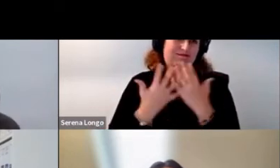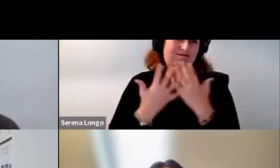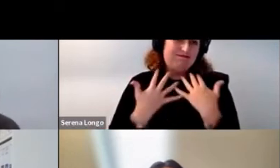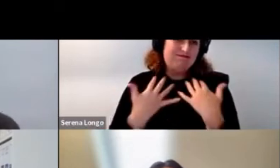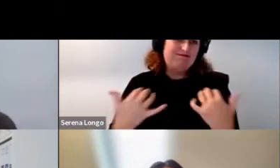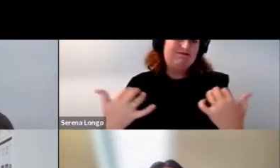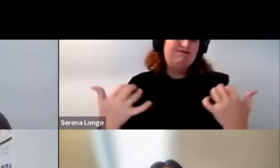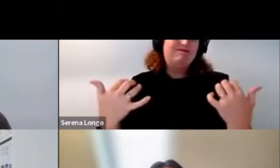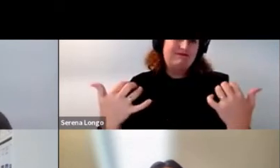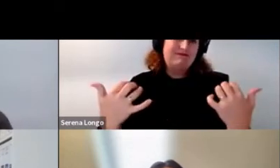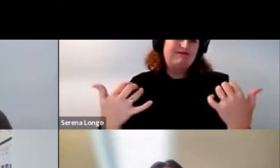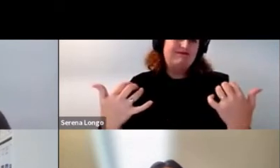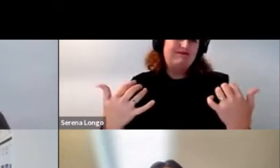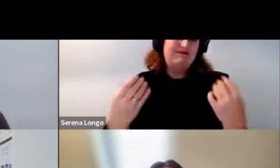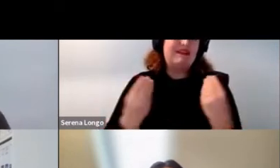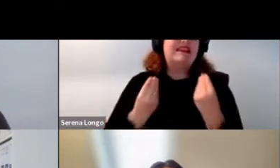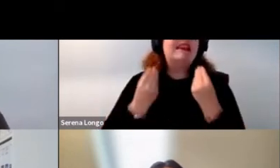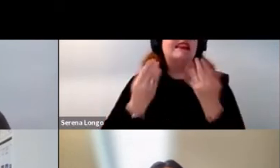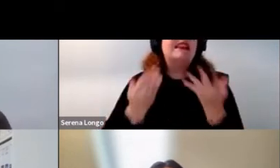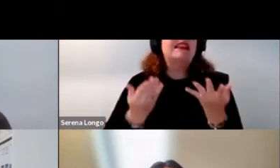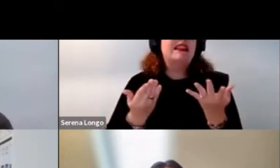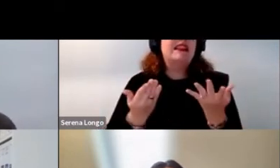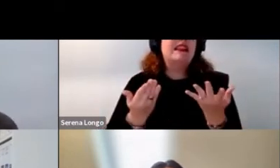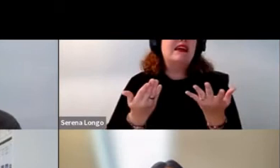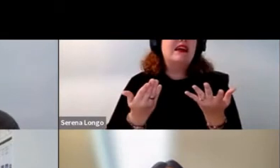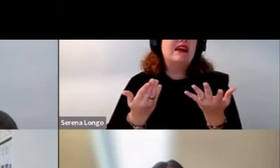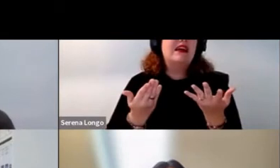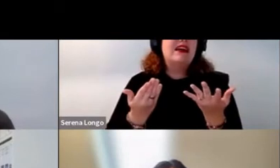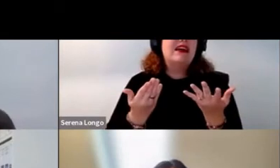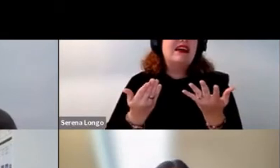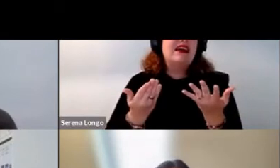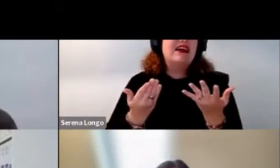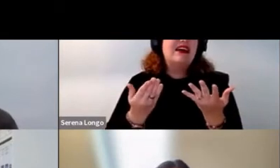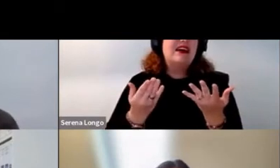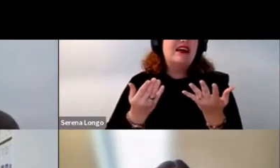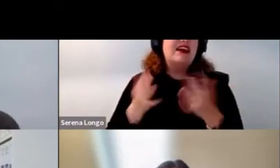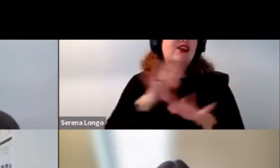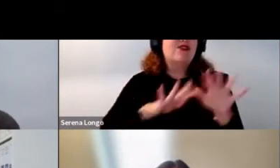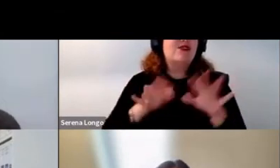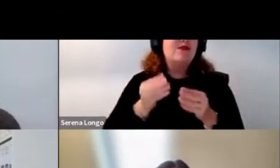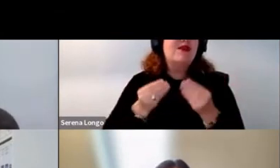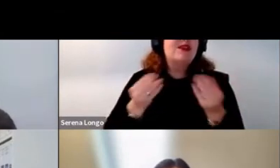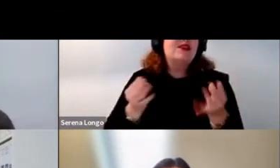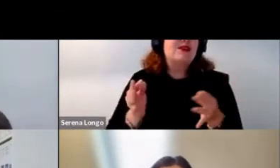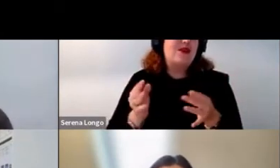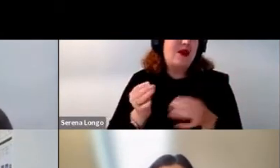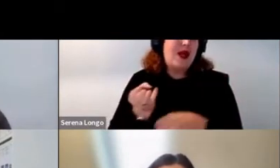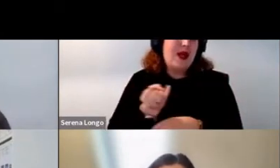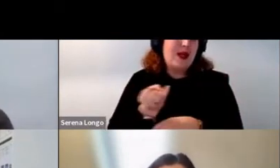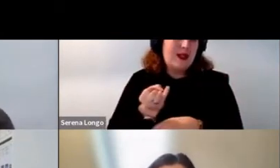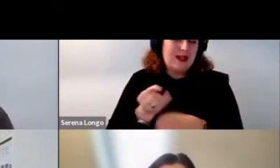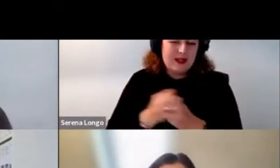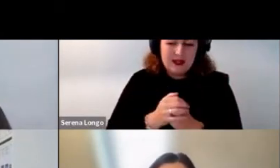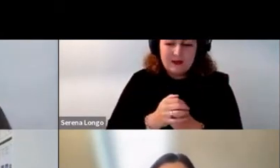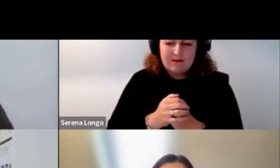introduco brevemente perché abbiamo organizzato questo incontro